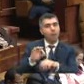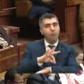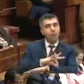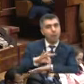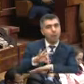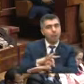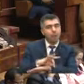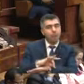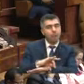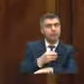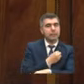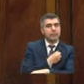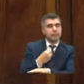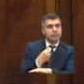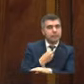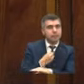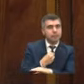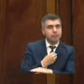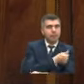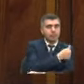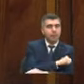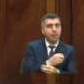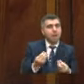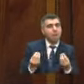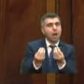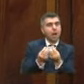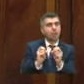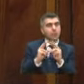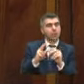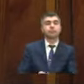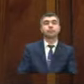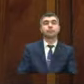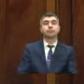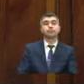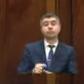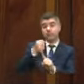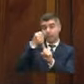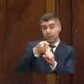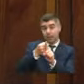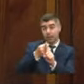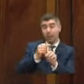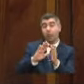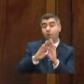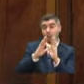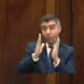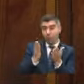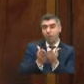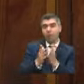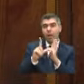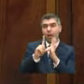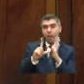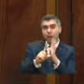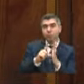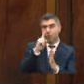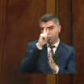البنية الاستقبال وتحسين الجودة. وفي هذا الإطار يمكن أن أقول بأنه عدد من الإصلاحات على الطاولة وبعض مشاريع القوانين غاية توصلكم